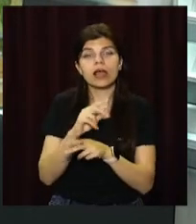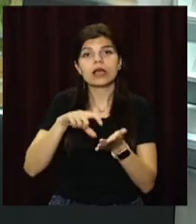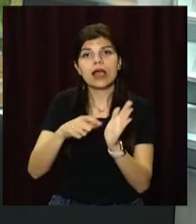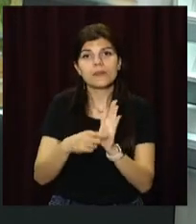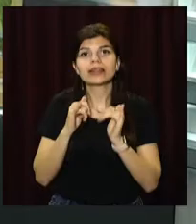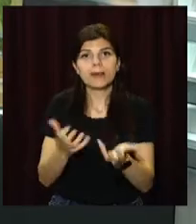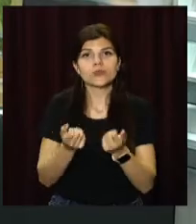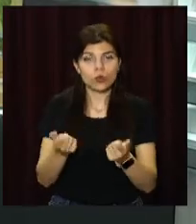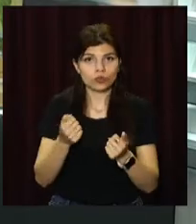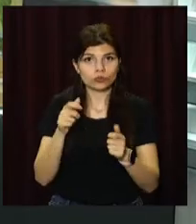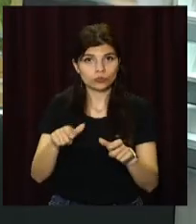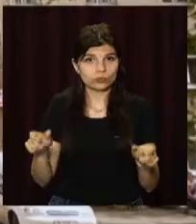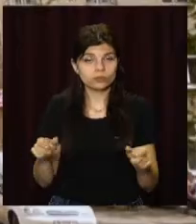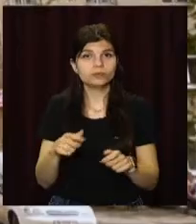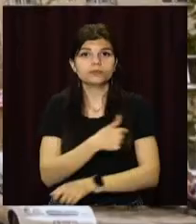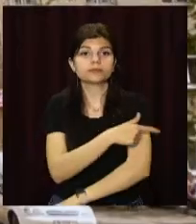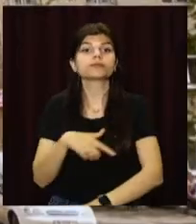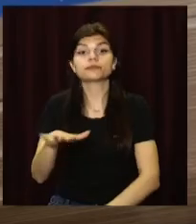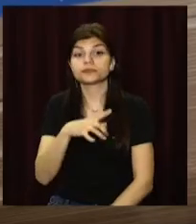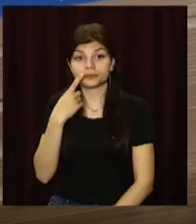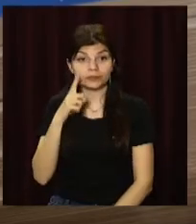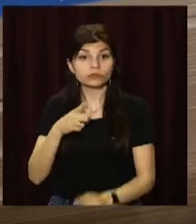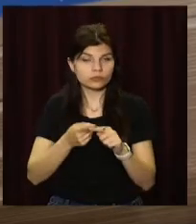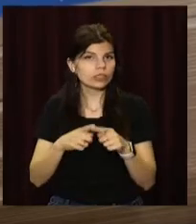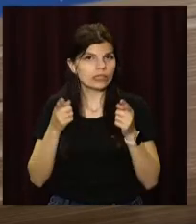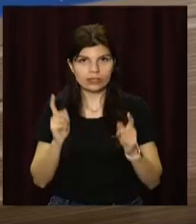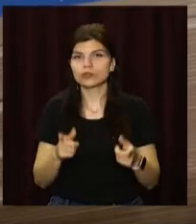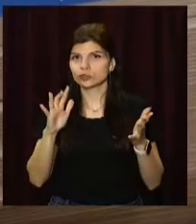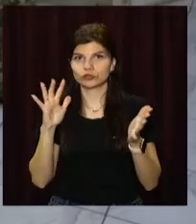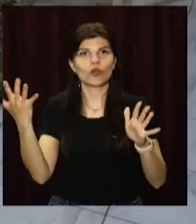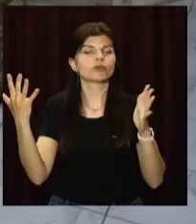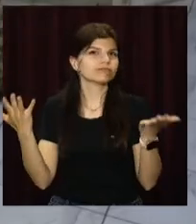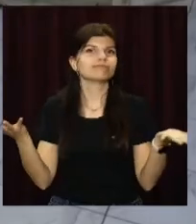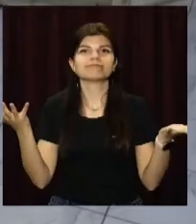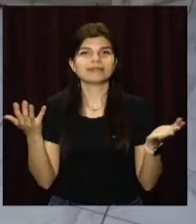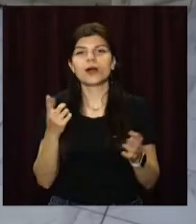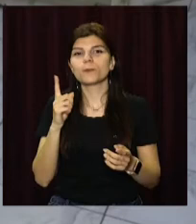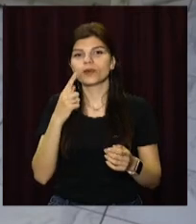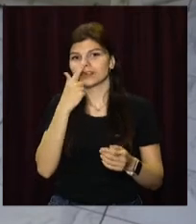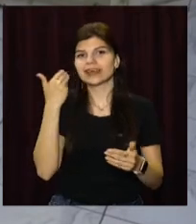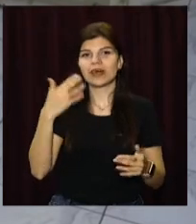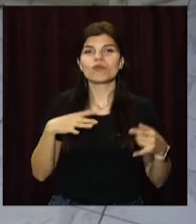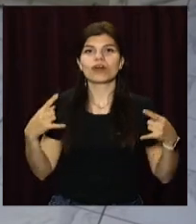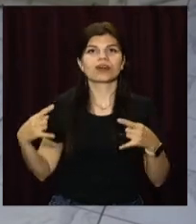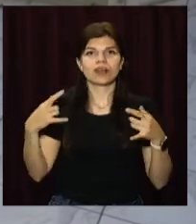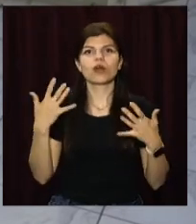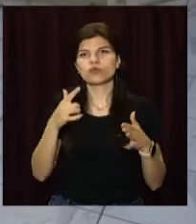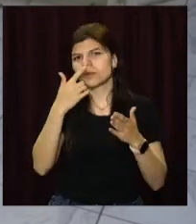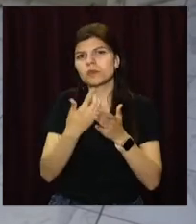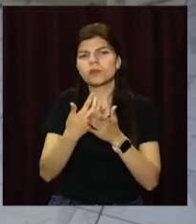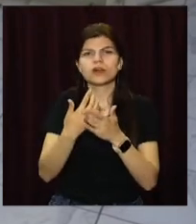для прийому пацієнтів. У медзакладі кажуть, це дійсно подія, адже попереднику рентгенографа було вже